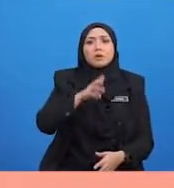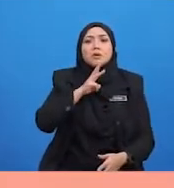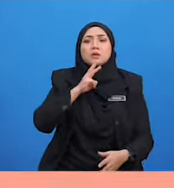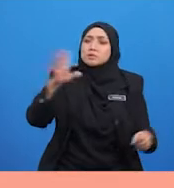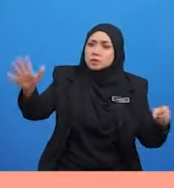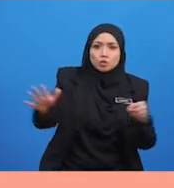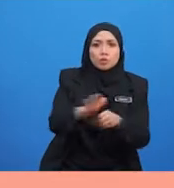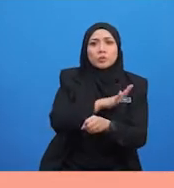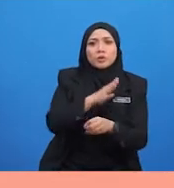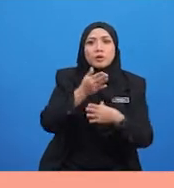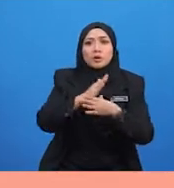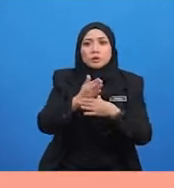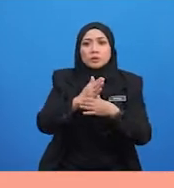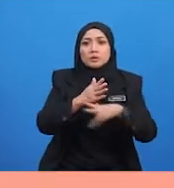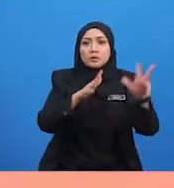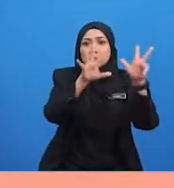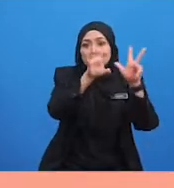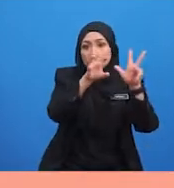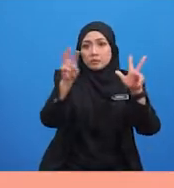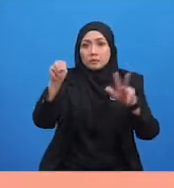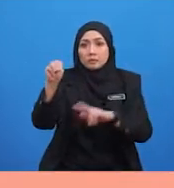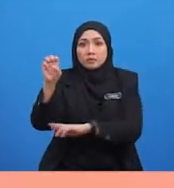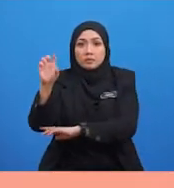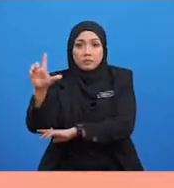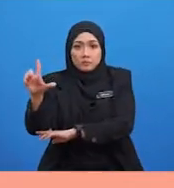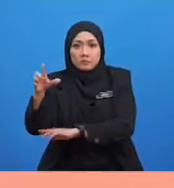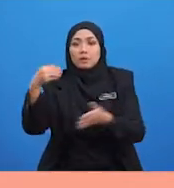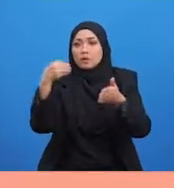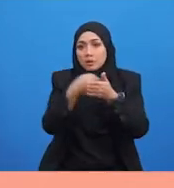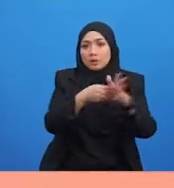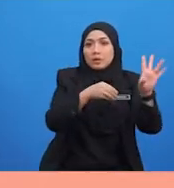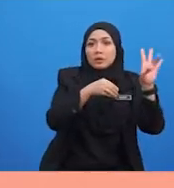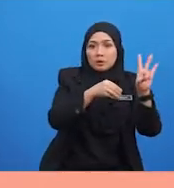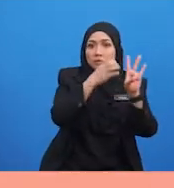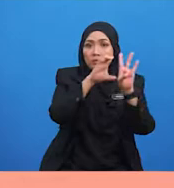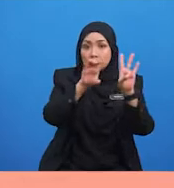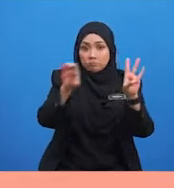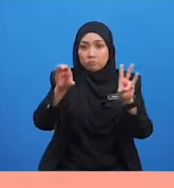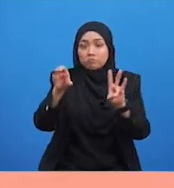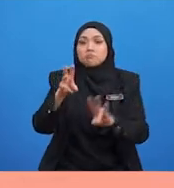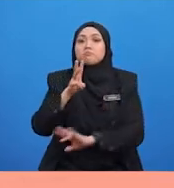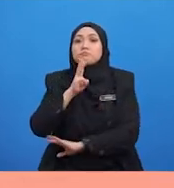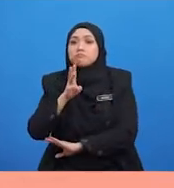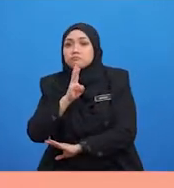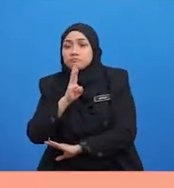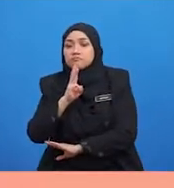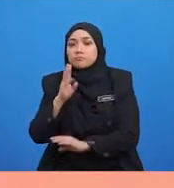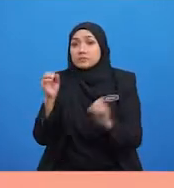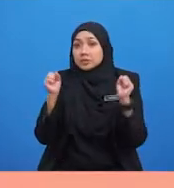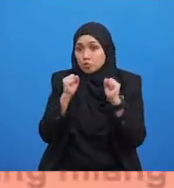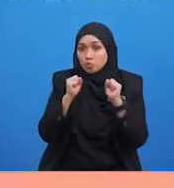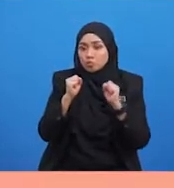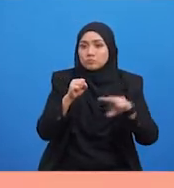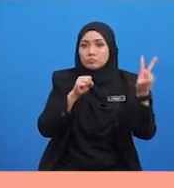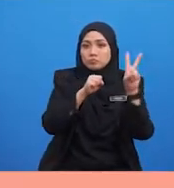air secukupnya di antara 350 ml hingga 700 ml air